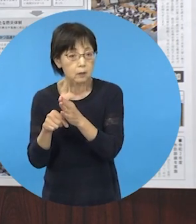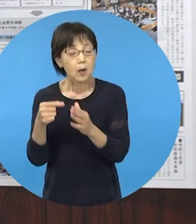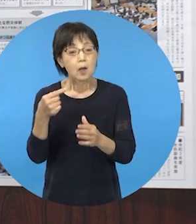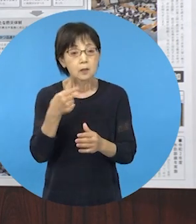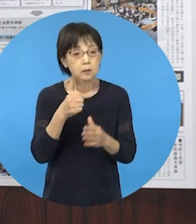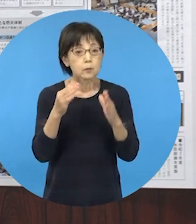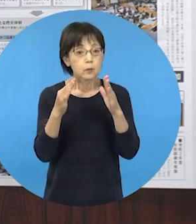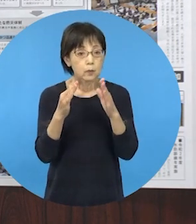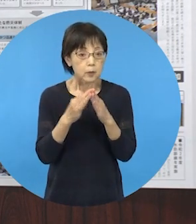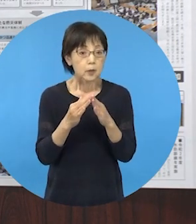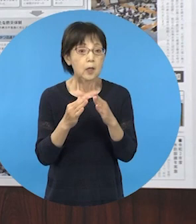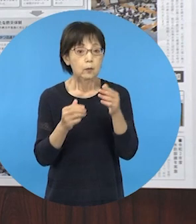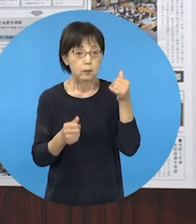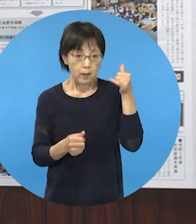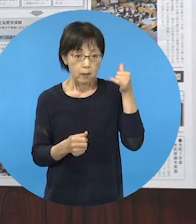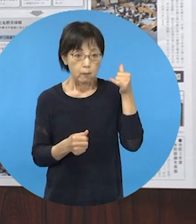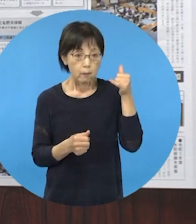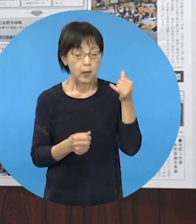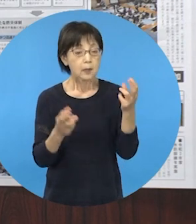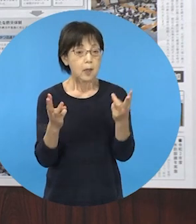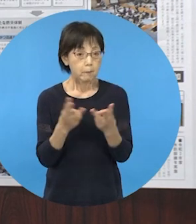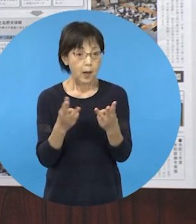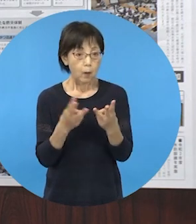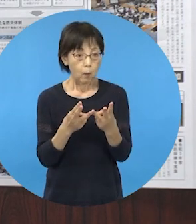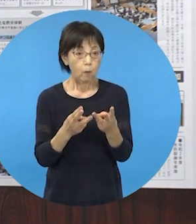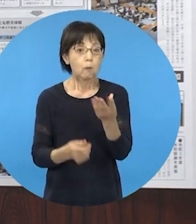話からフリーダイヤル